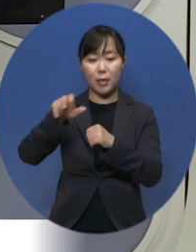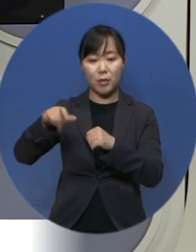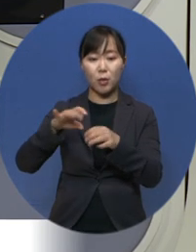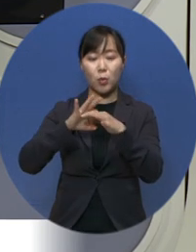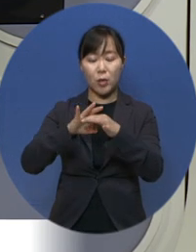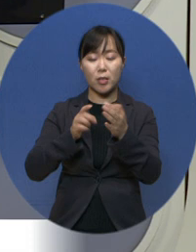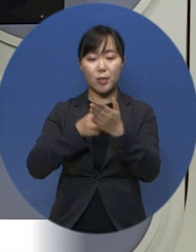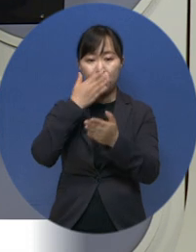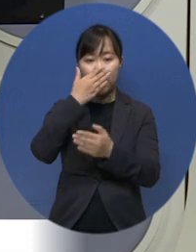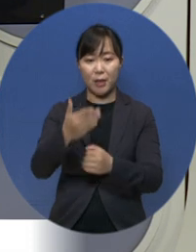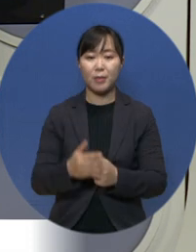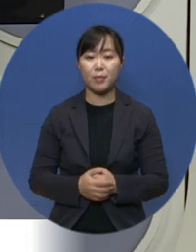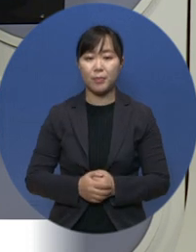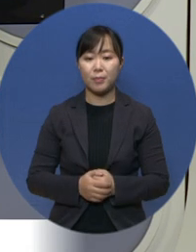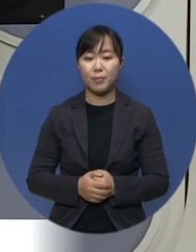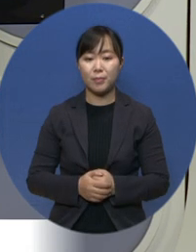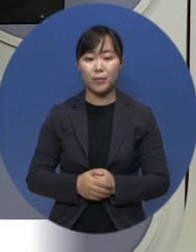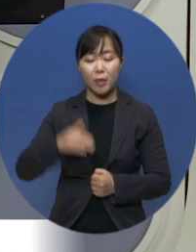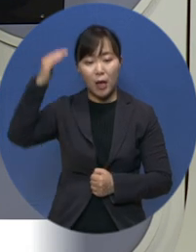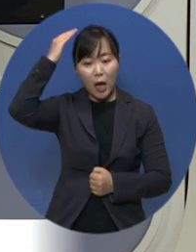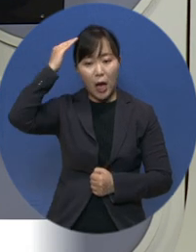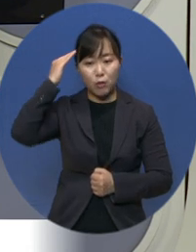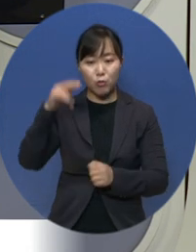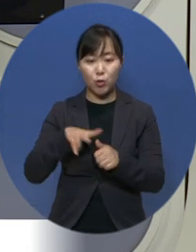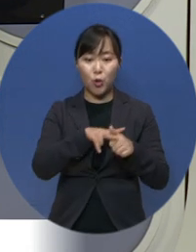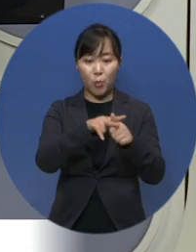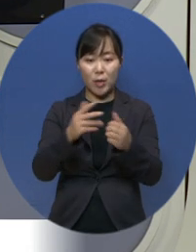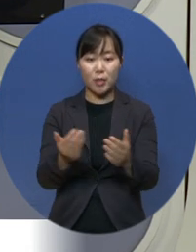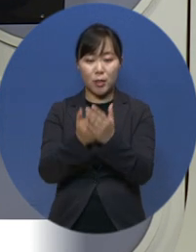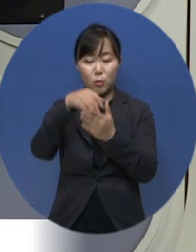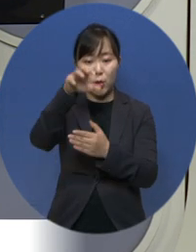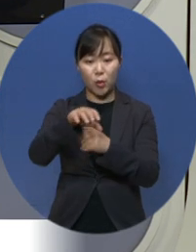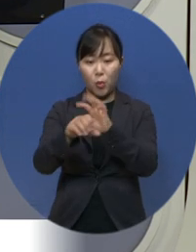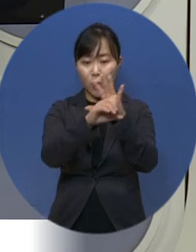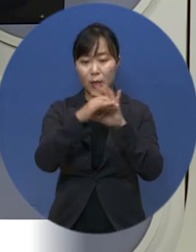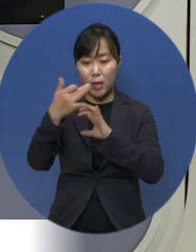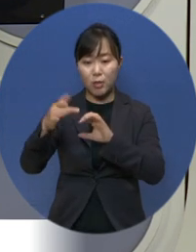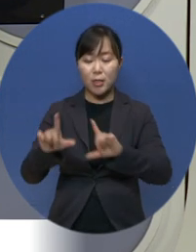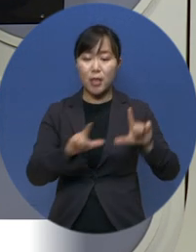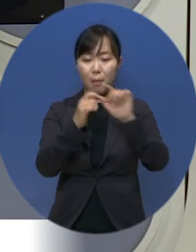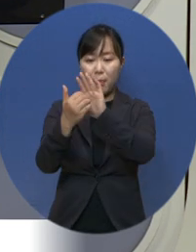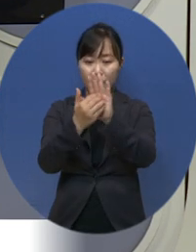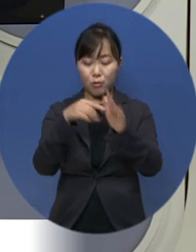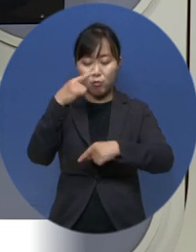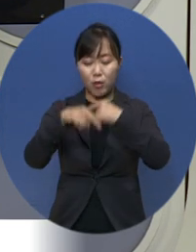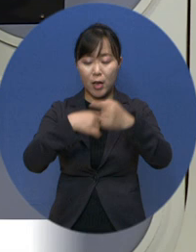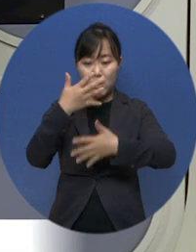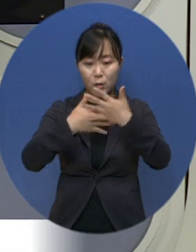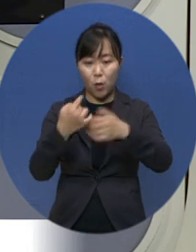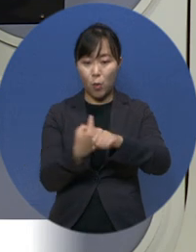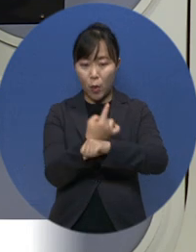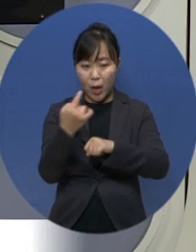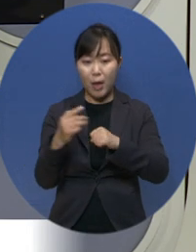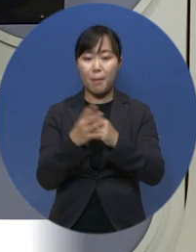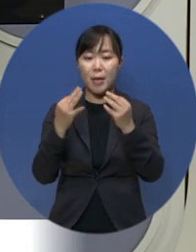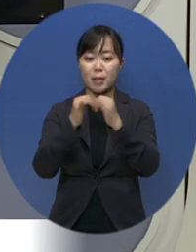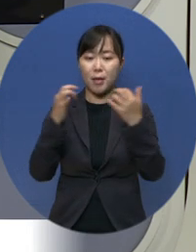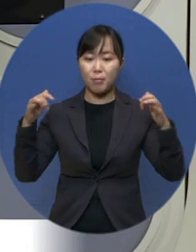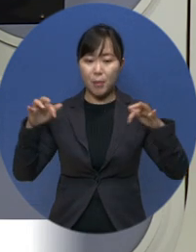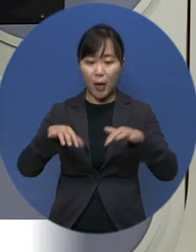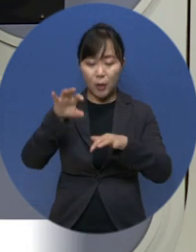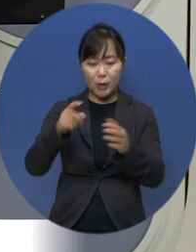됩니다 한국 정보화 진흥원 은 콜은 알고 생활 방역 수칙 수월 영상 외에도 다중 2호